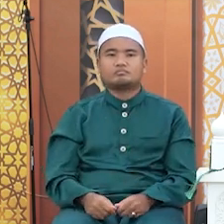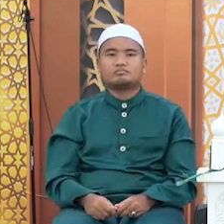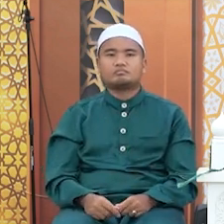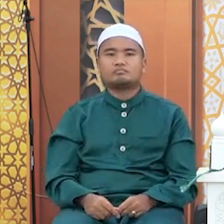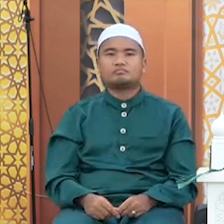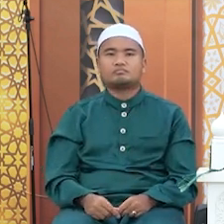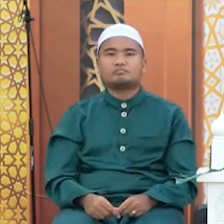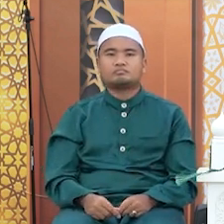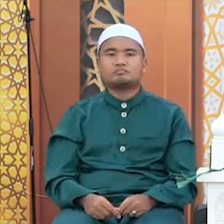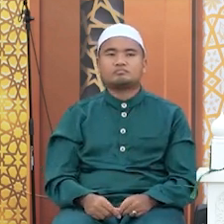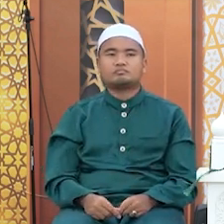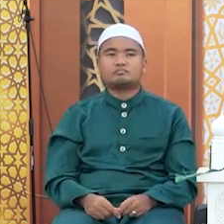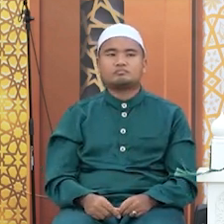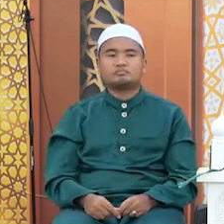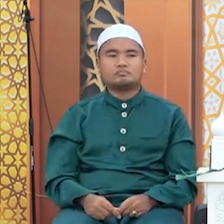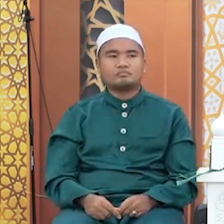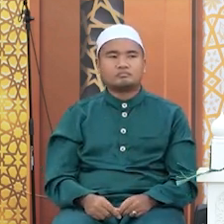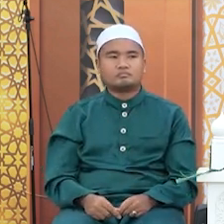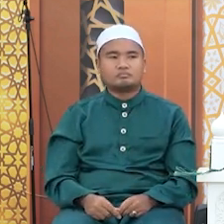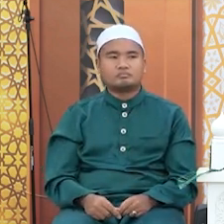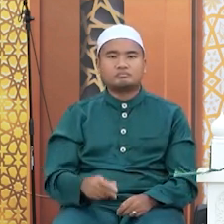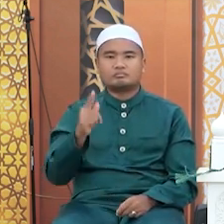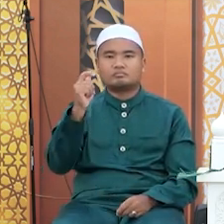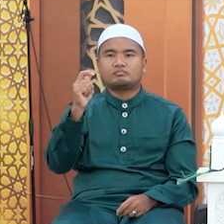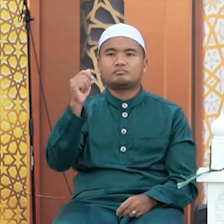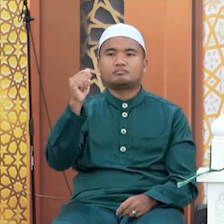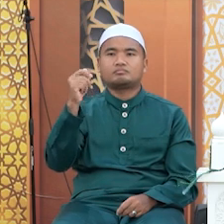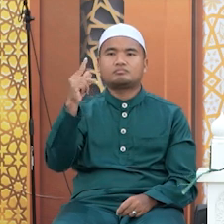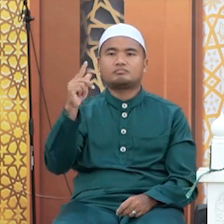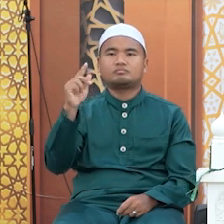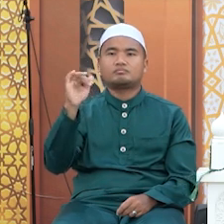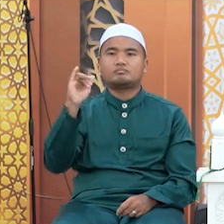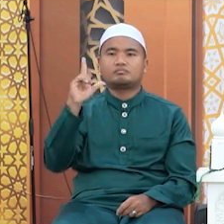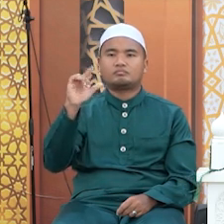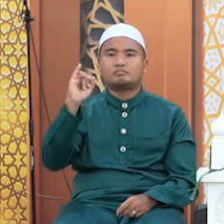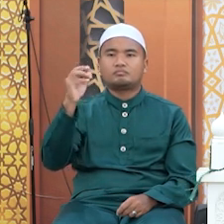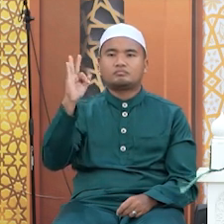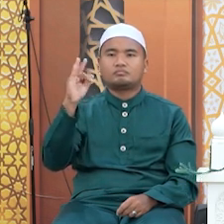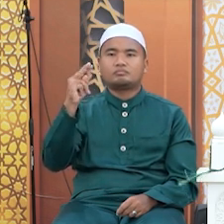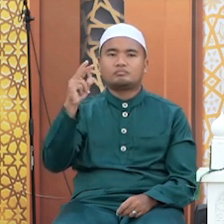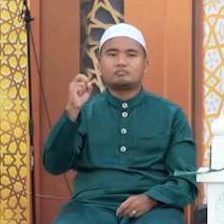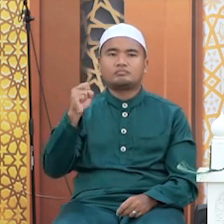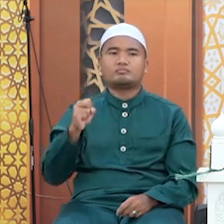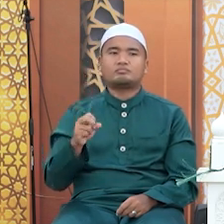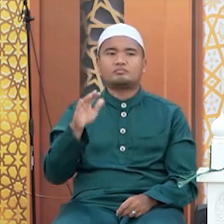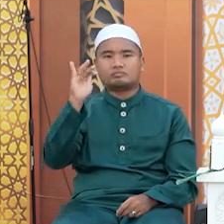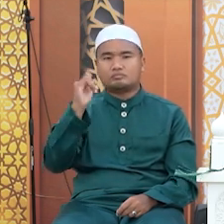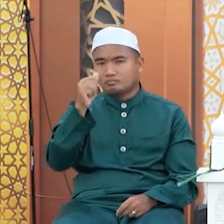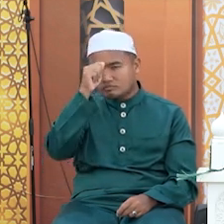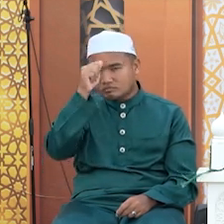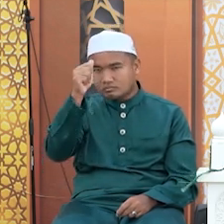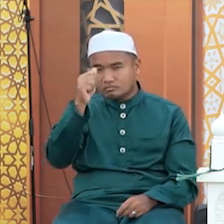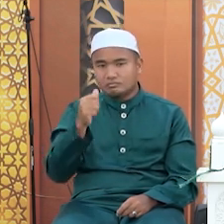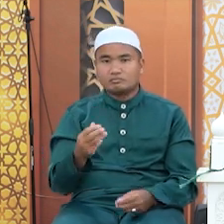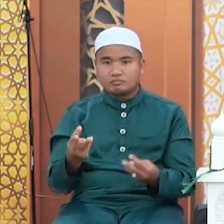haraj. Qillatut takalif maknanya taklifan yang Tuhan suruh pada kita sikit, begitu juga diberi